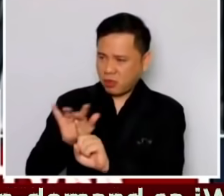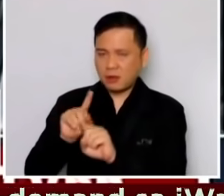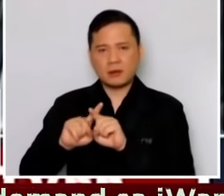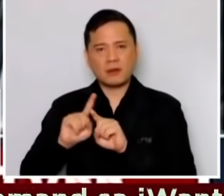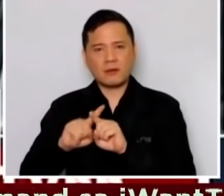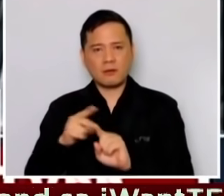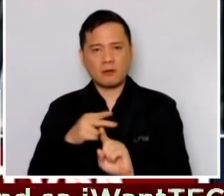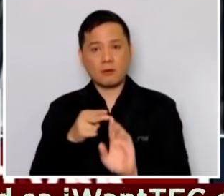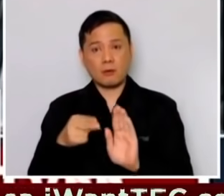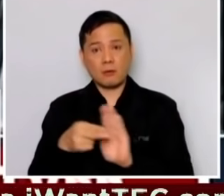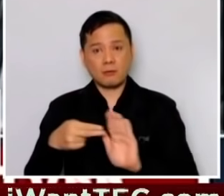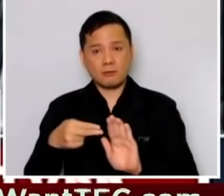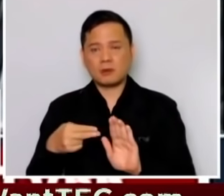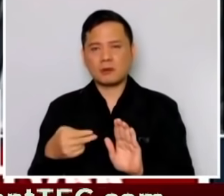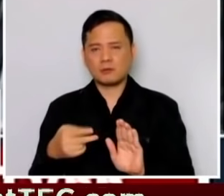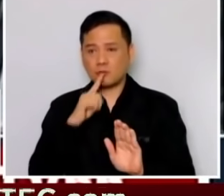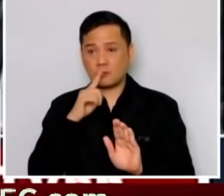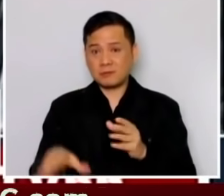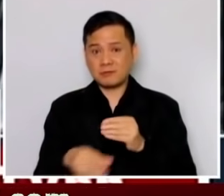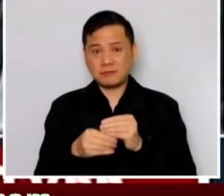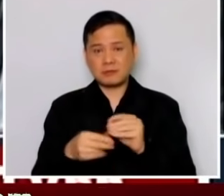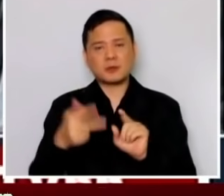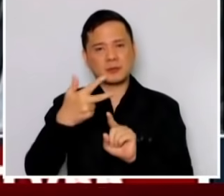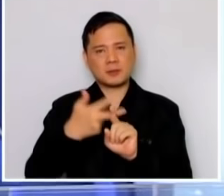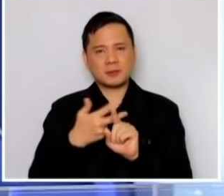by 3 months.